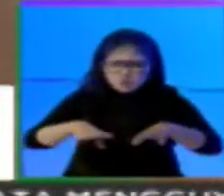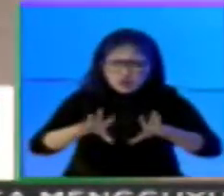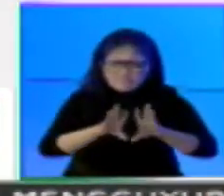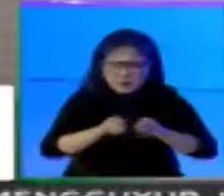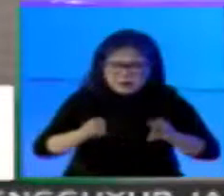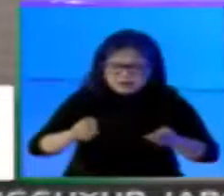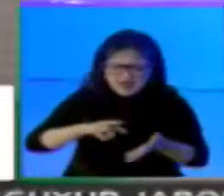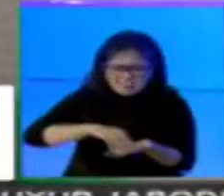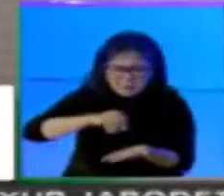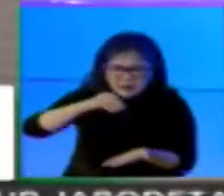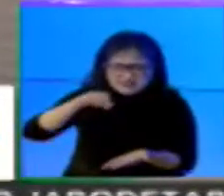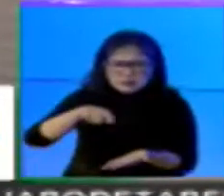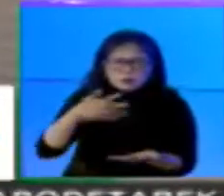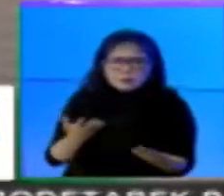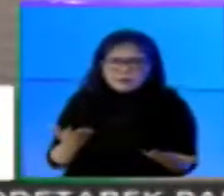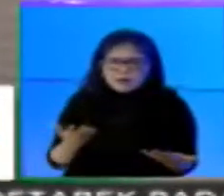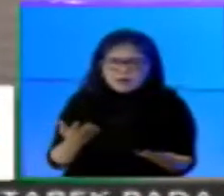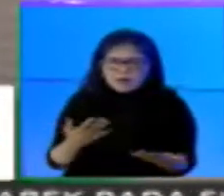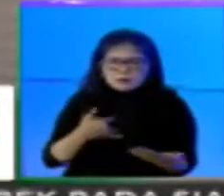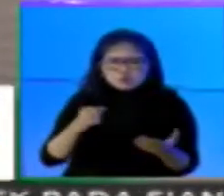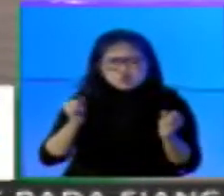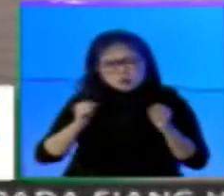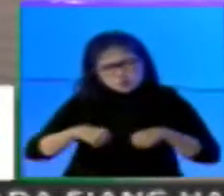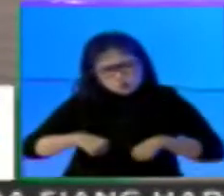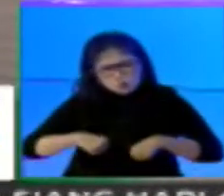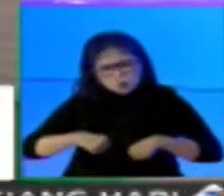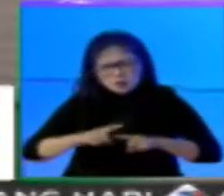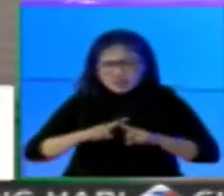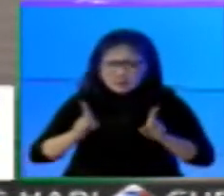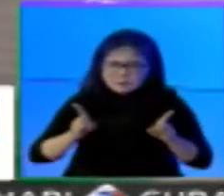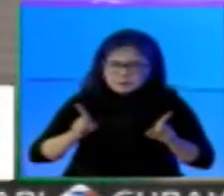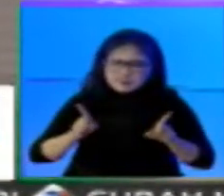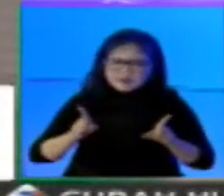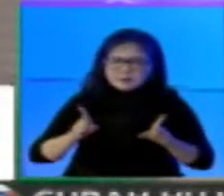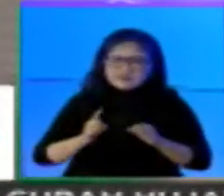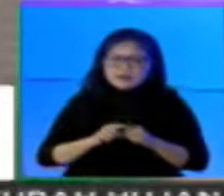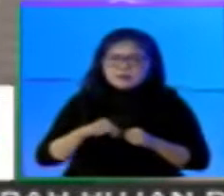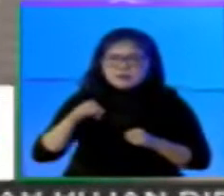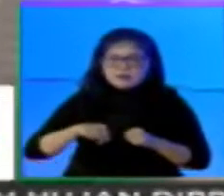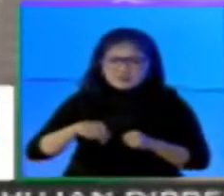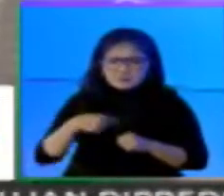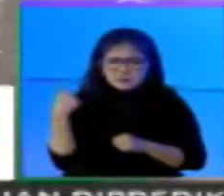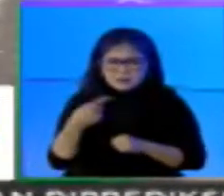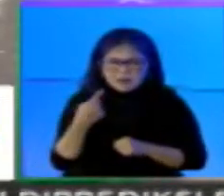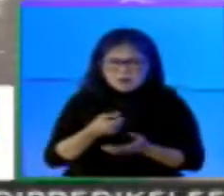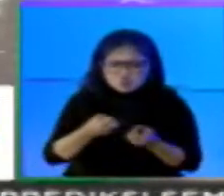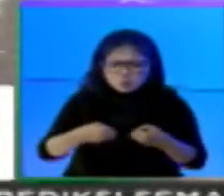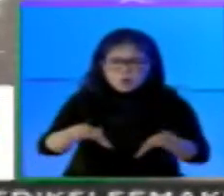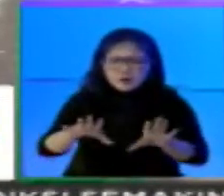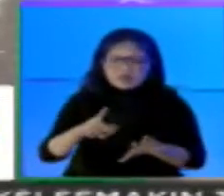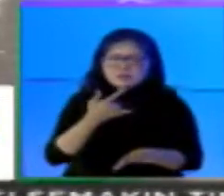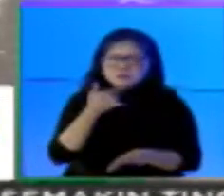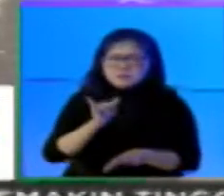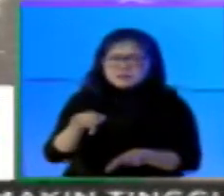dari pembeli. Dibilang setuju mah, gimana ya, memang dagangan kita ini, kalau